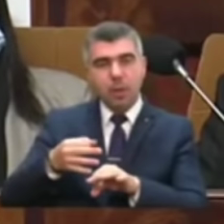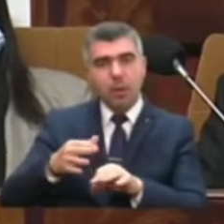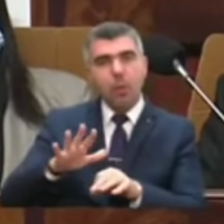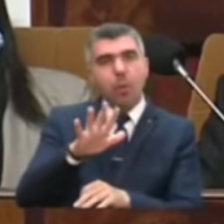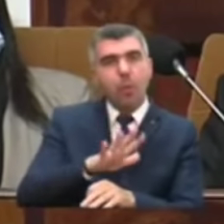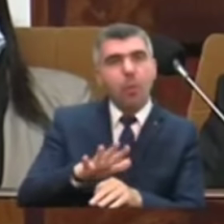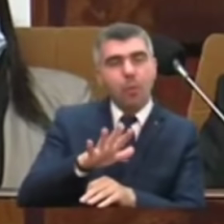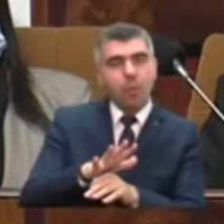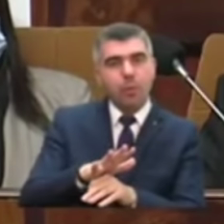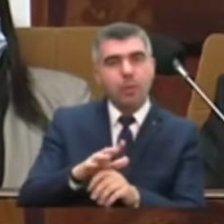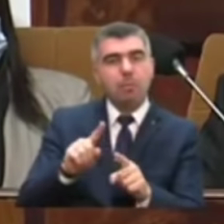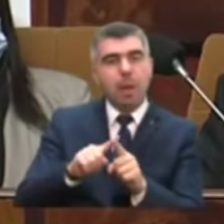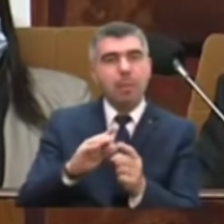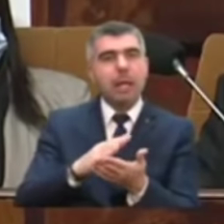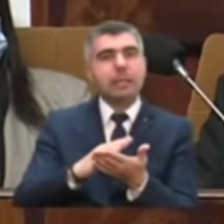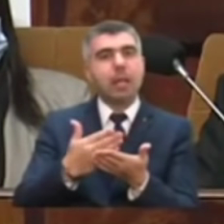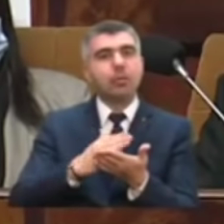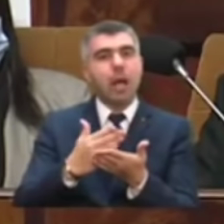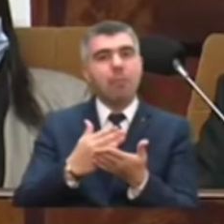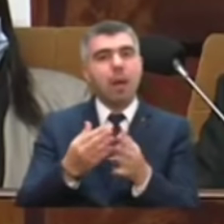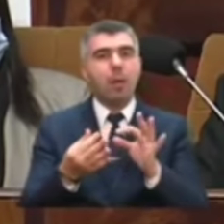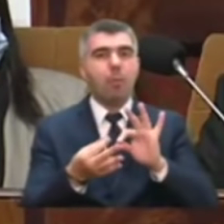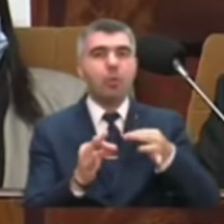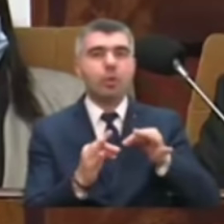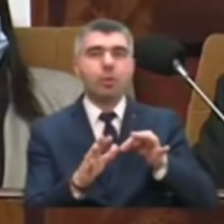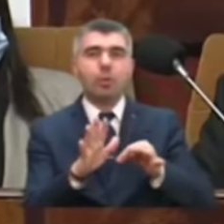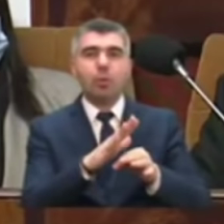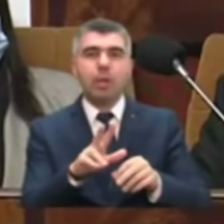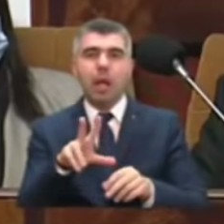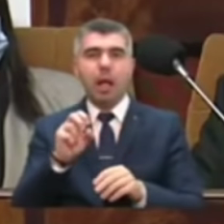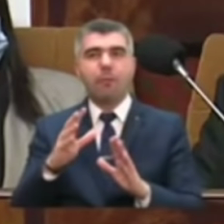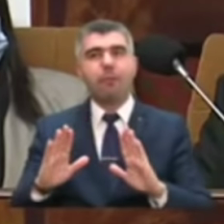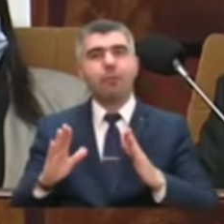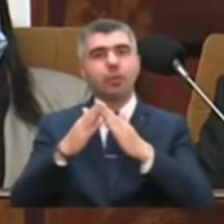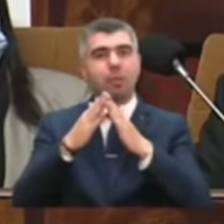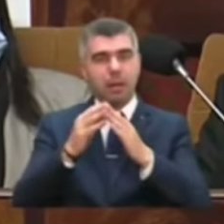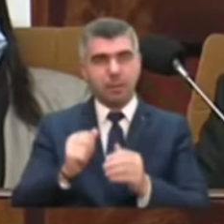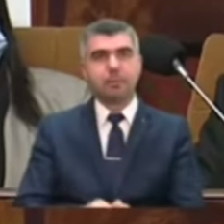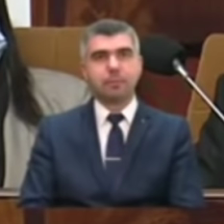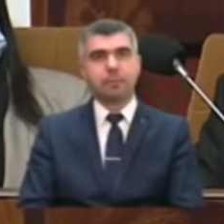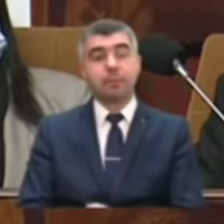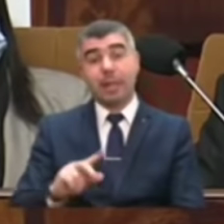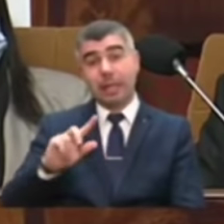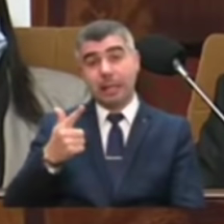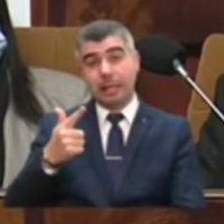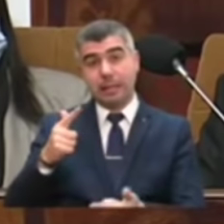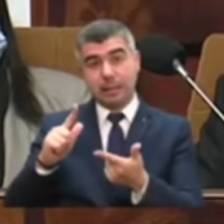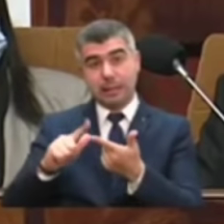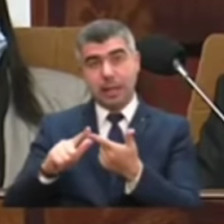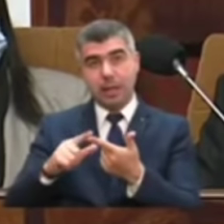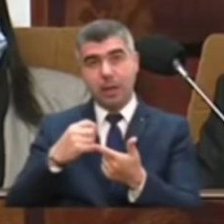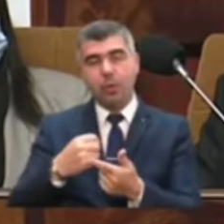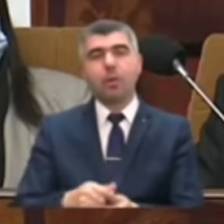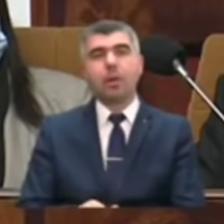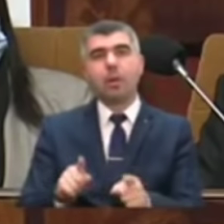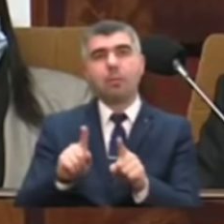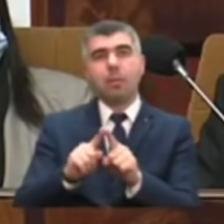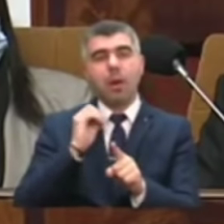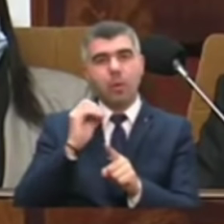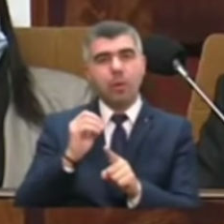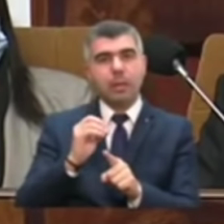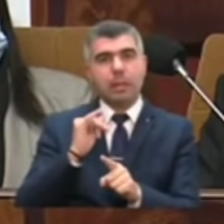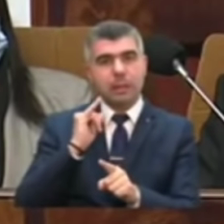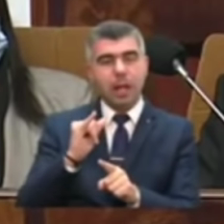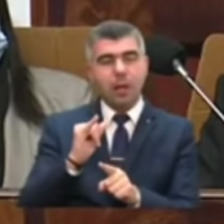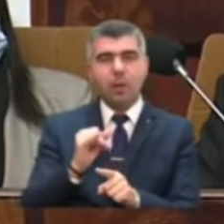تكون الترجمة الفورية باش حتى المواطنين في الجبال يفهموا واش كيتقال هنا. ثانيا فيما يخص لوز التقاشر ولوز القراطة التيار كاينة.